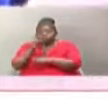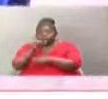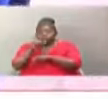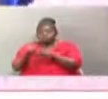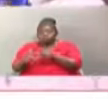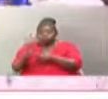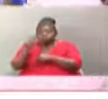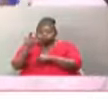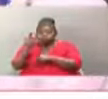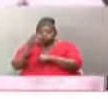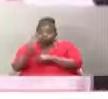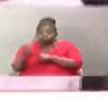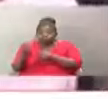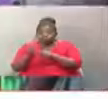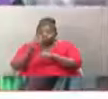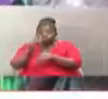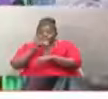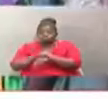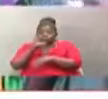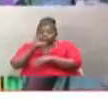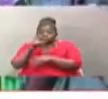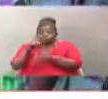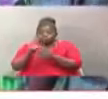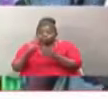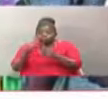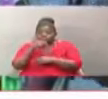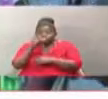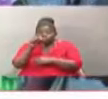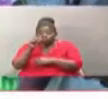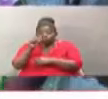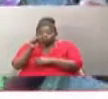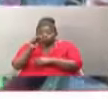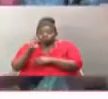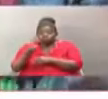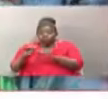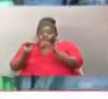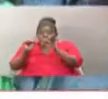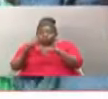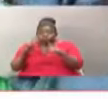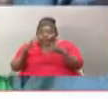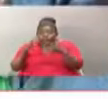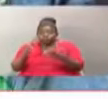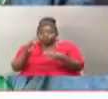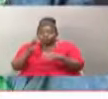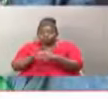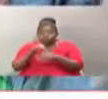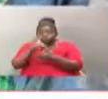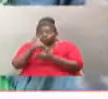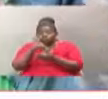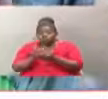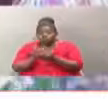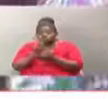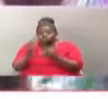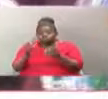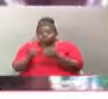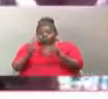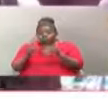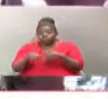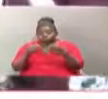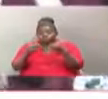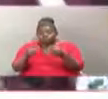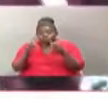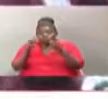mu 15 okuva Mukono Central Negoma Division abakunganyiriza ku jobi ye Mukono gye basalide keeki hoko sako okuba